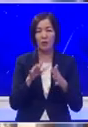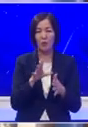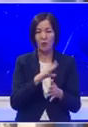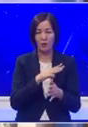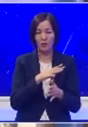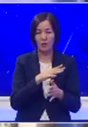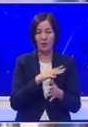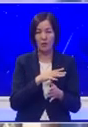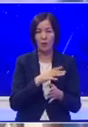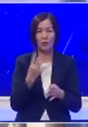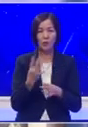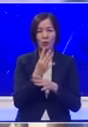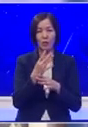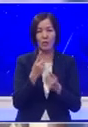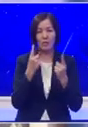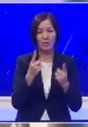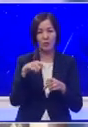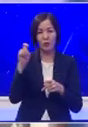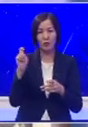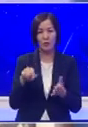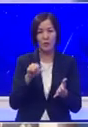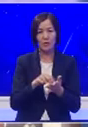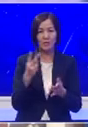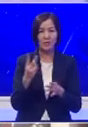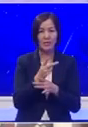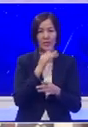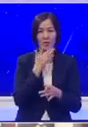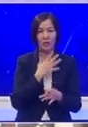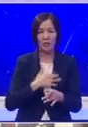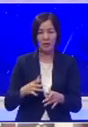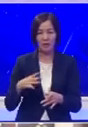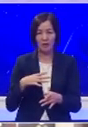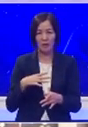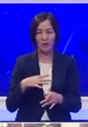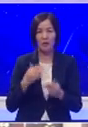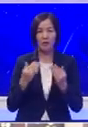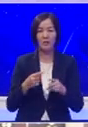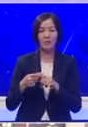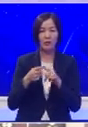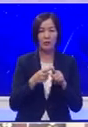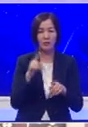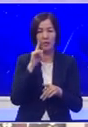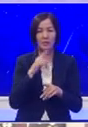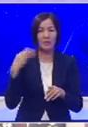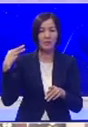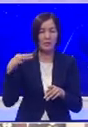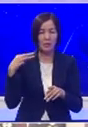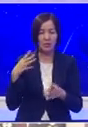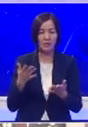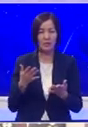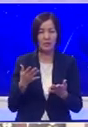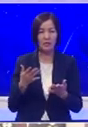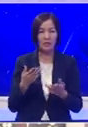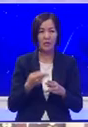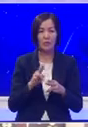ірі соғыс майданына кірген, 2 рет жарақат алған. Және қазіргі Белоруссияның Қазақстандағы елшілігінде